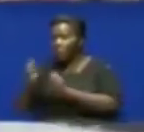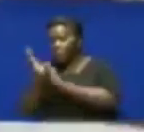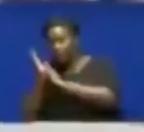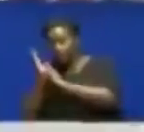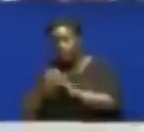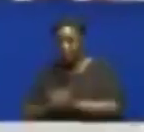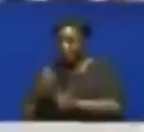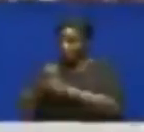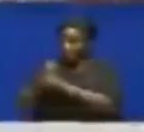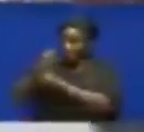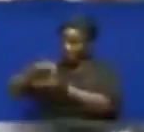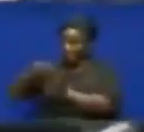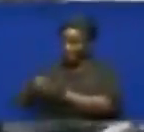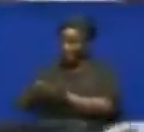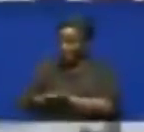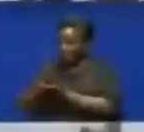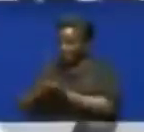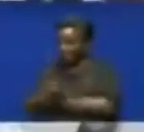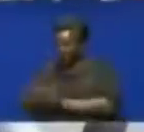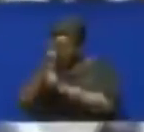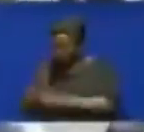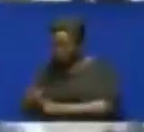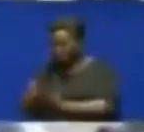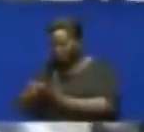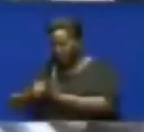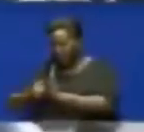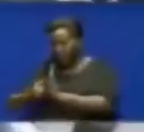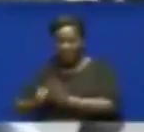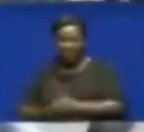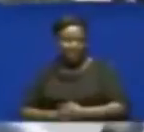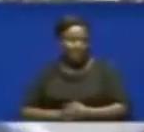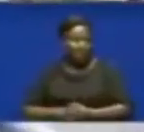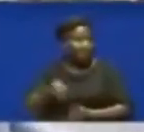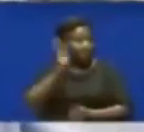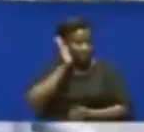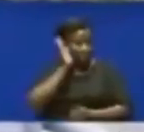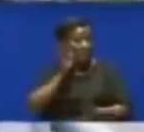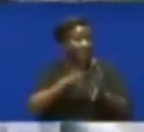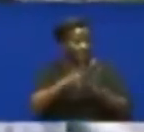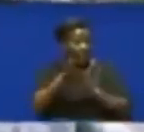kipindi cha Harubini Habari kwa Kina, umemsikia hapa akitoa maelezo machache juu ya